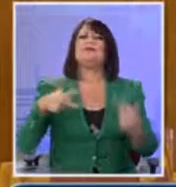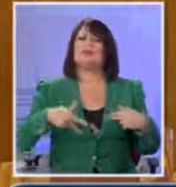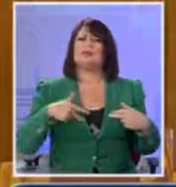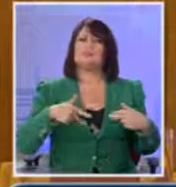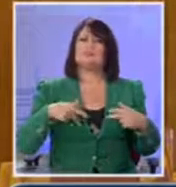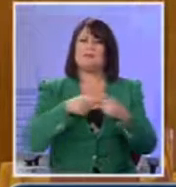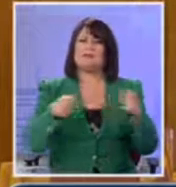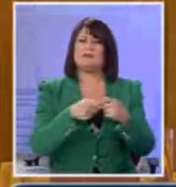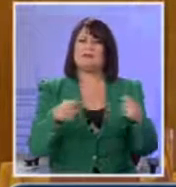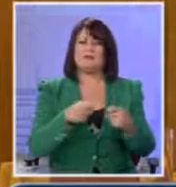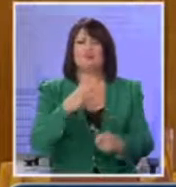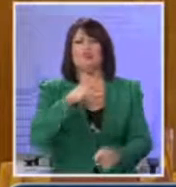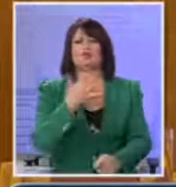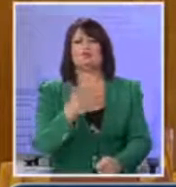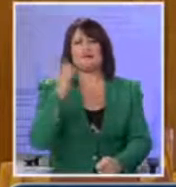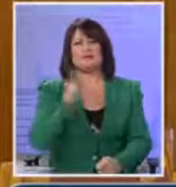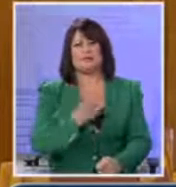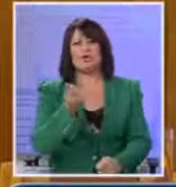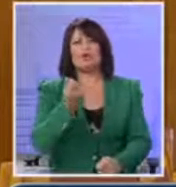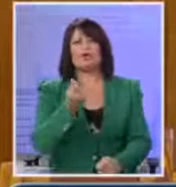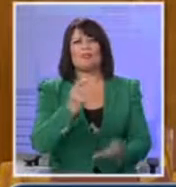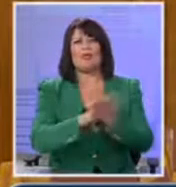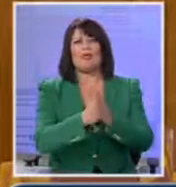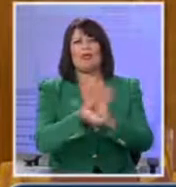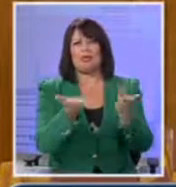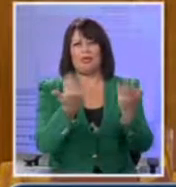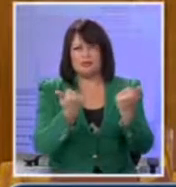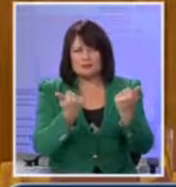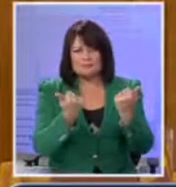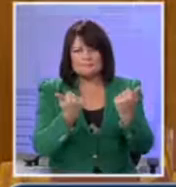κυβερνήσεις εξαφάνισαν το 25% της οικονομίας μας και οδήγησαν